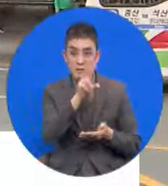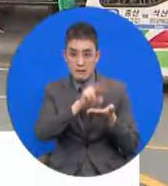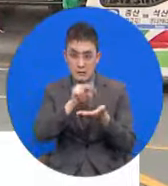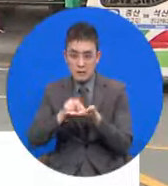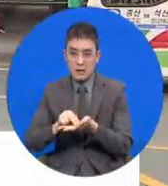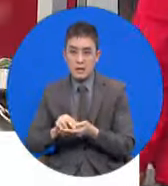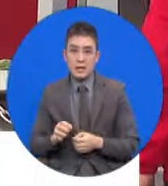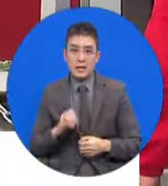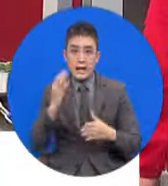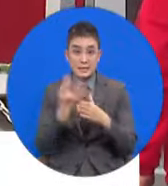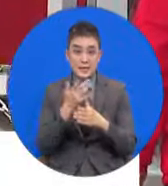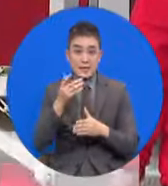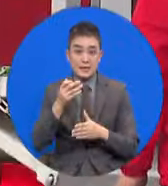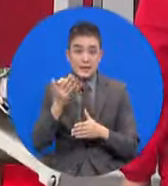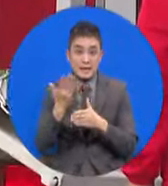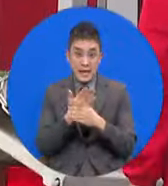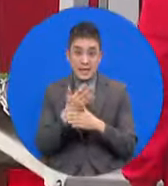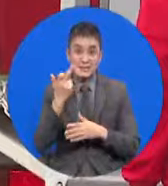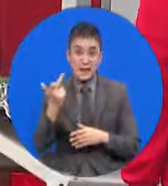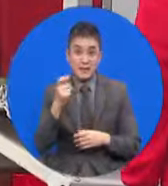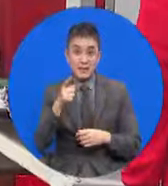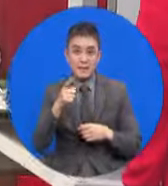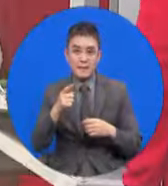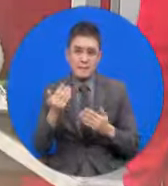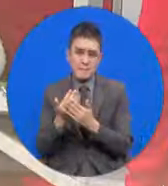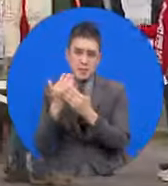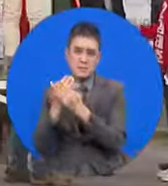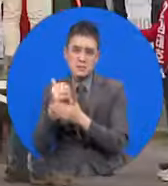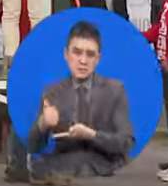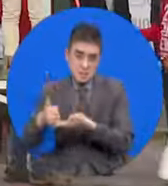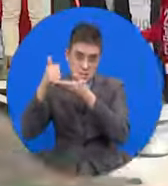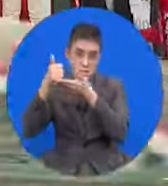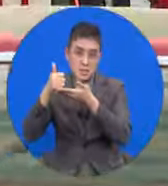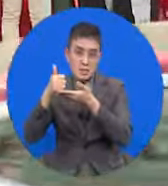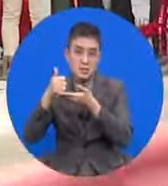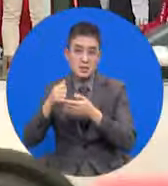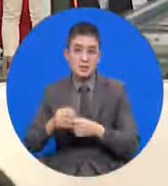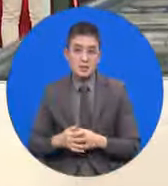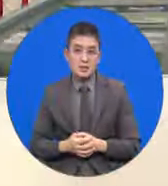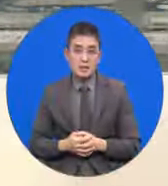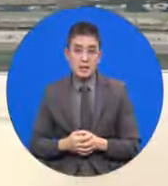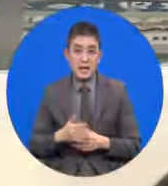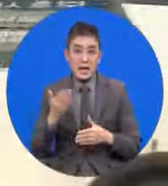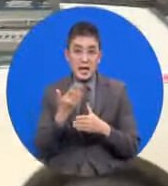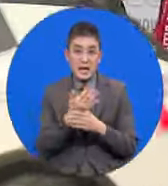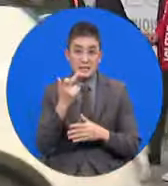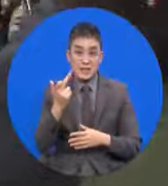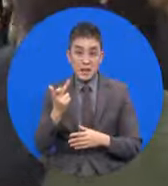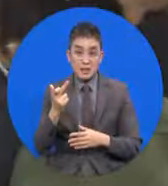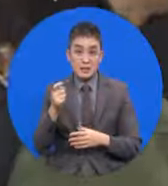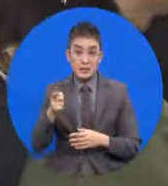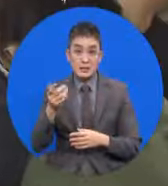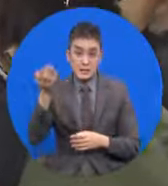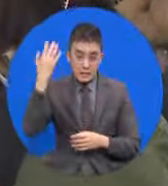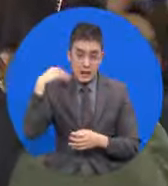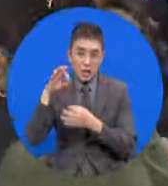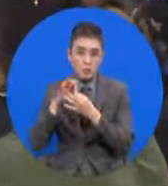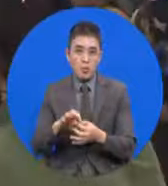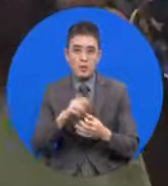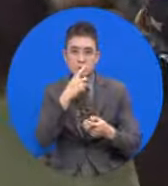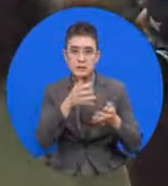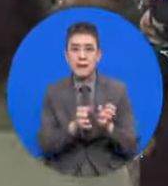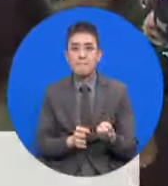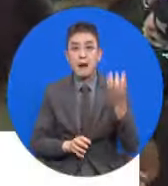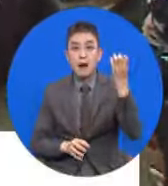안 된다고 강조했습니다. 8년 전 양산이 분구된 이후 양산을은 두 번 연속 민주당 차지였습니다. 하지만